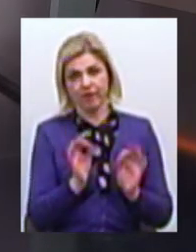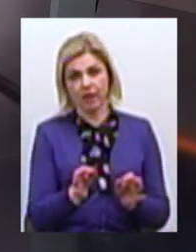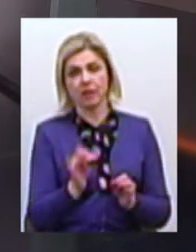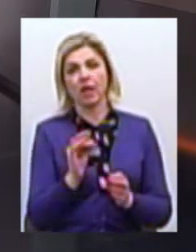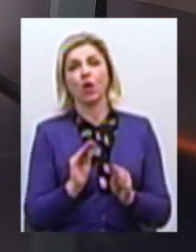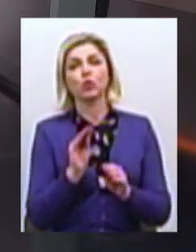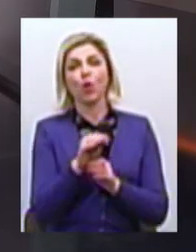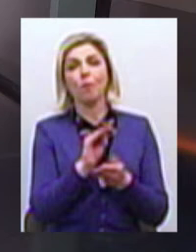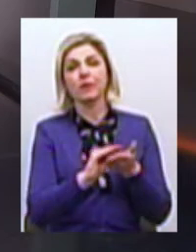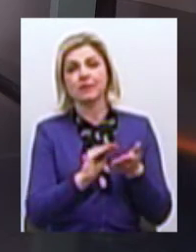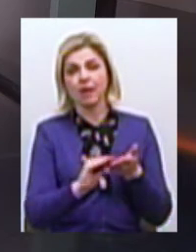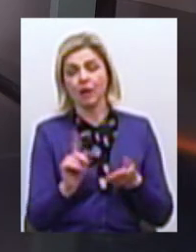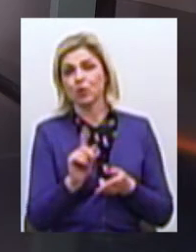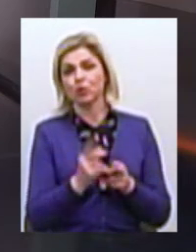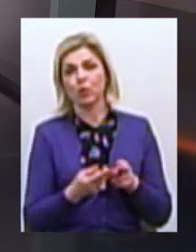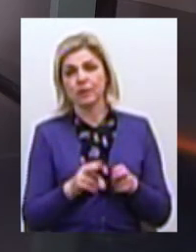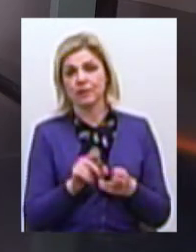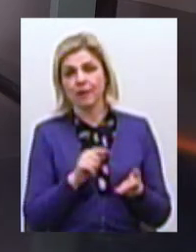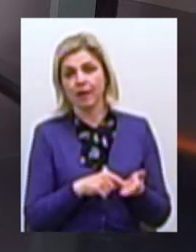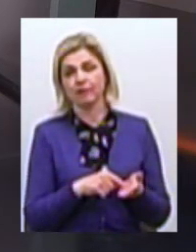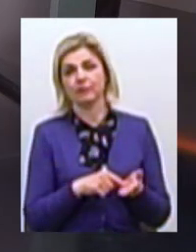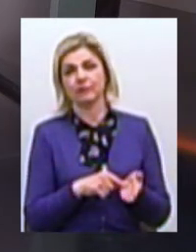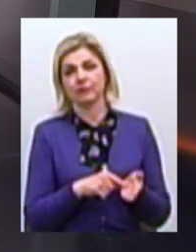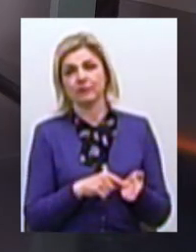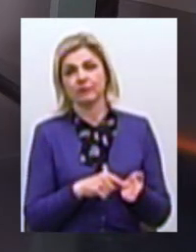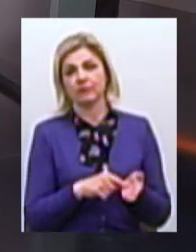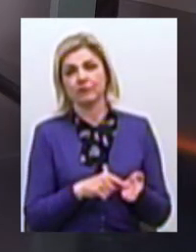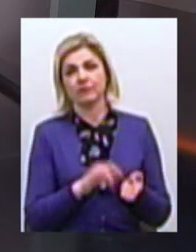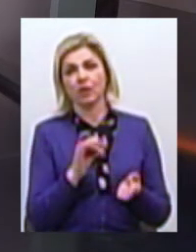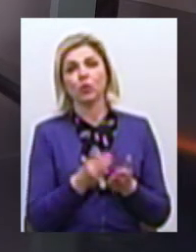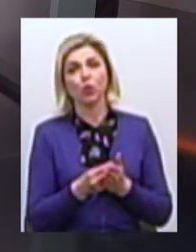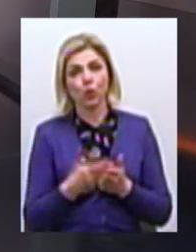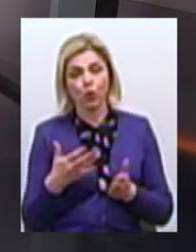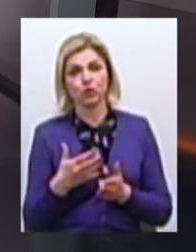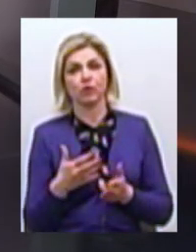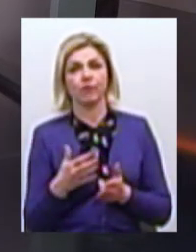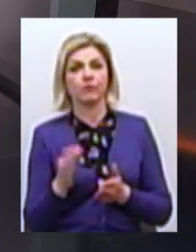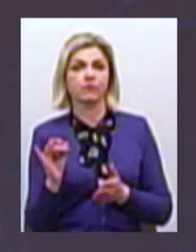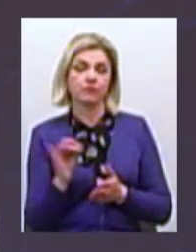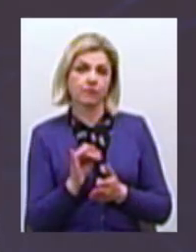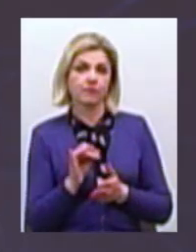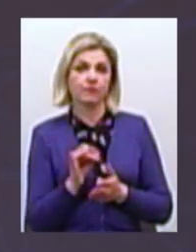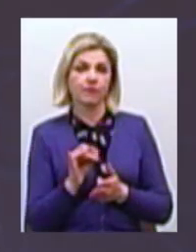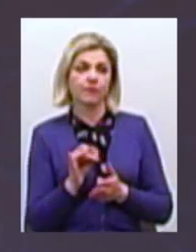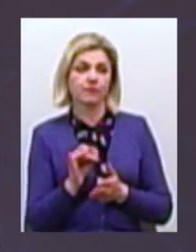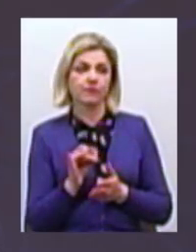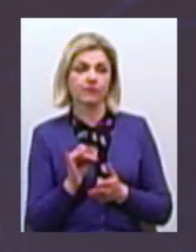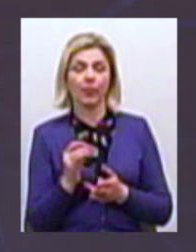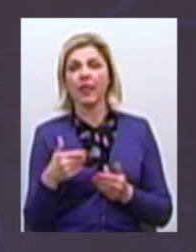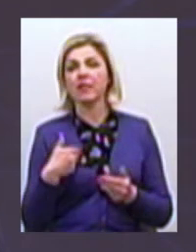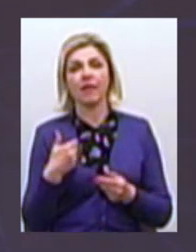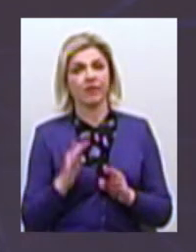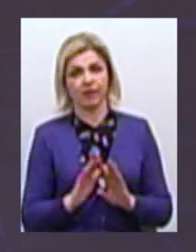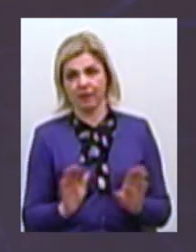дописала, що це і дорожче, і, ну, і в принципі, знову ж таки, про